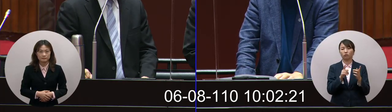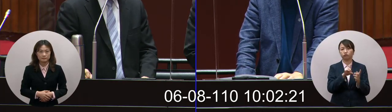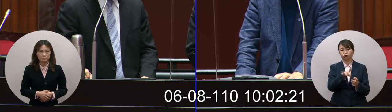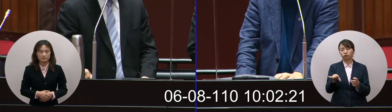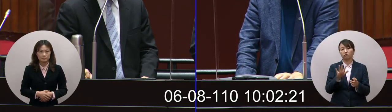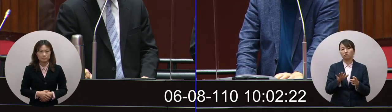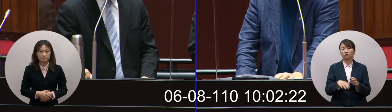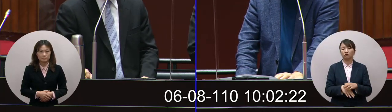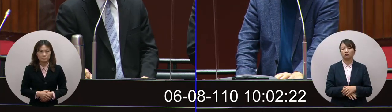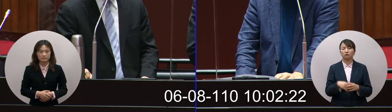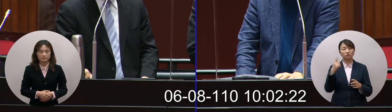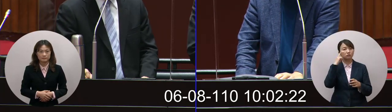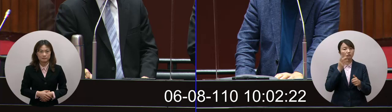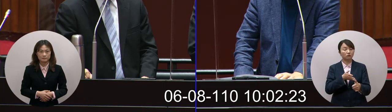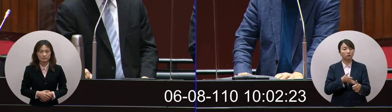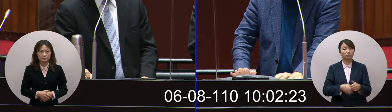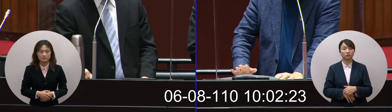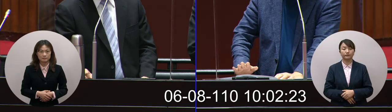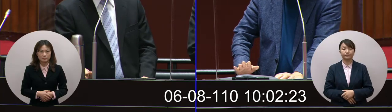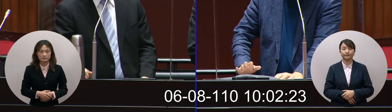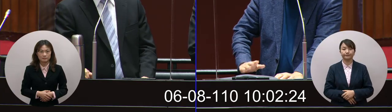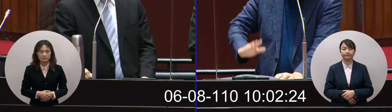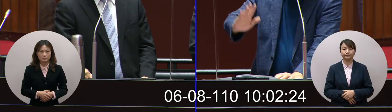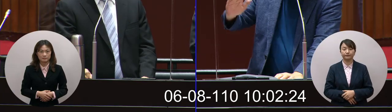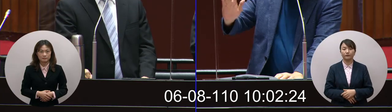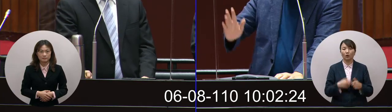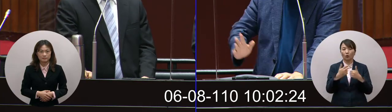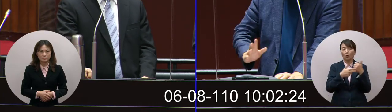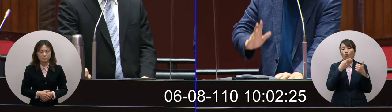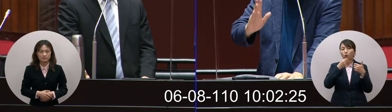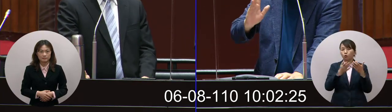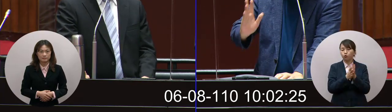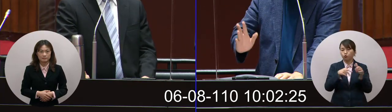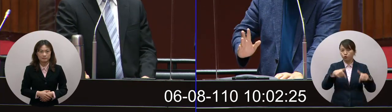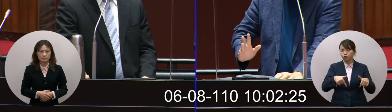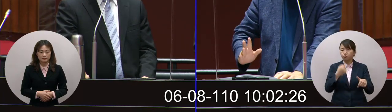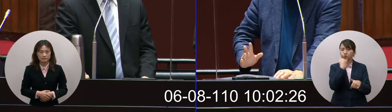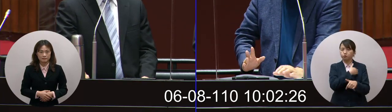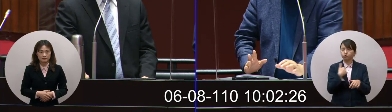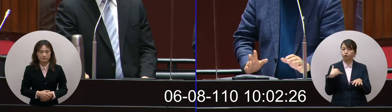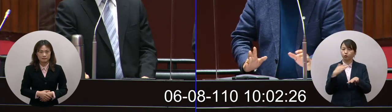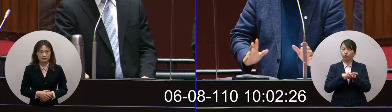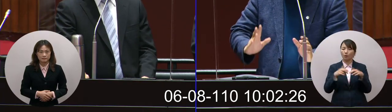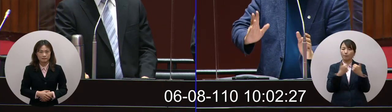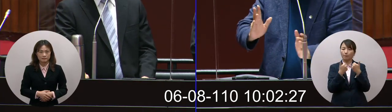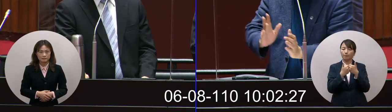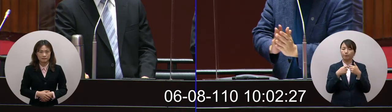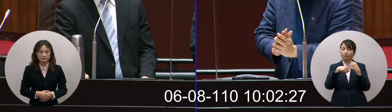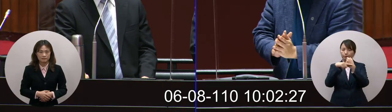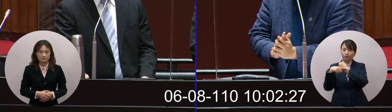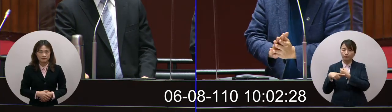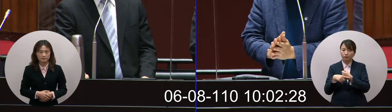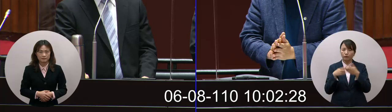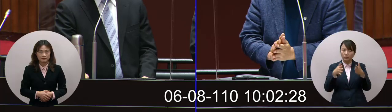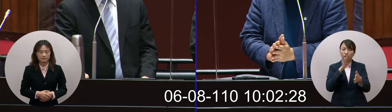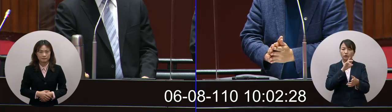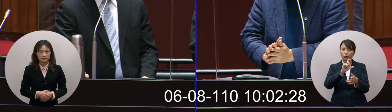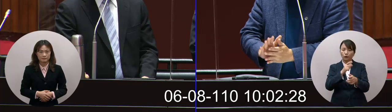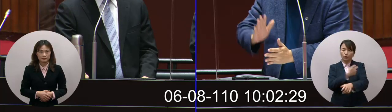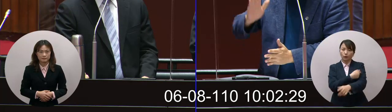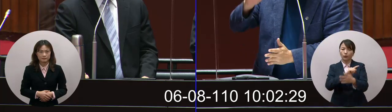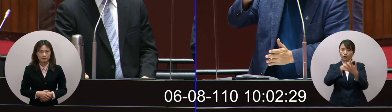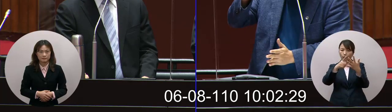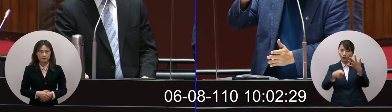长的就是说，那我们卫福部今天下午可能也会召开整个会议去研拟调整疫苗的一个顺